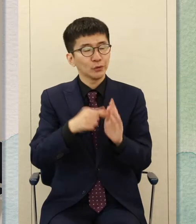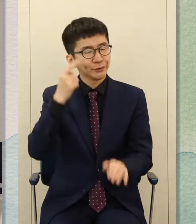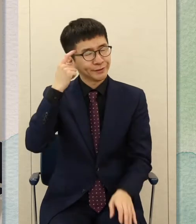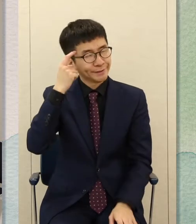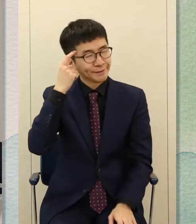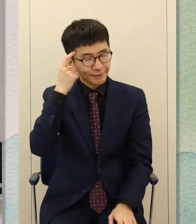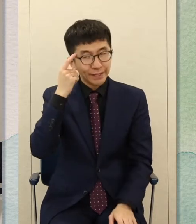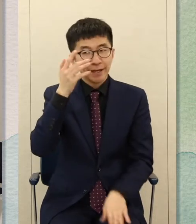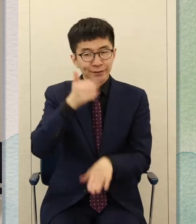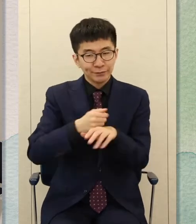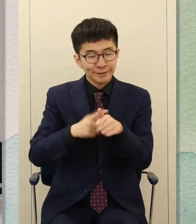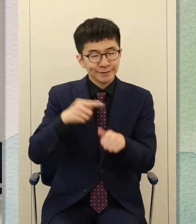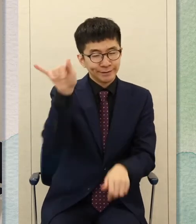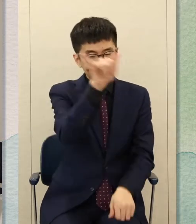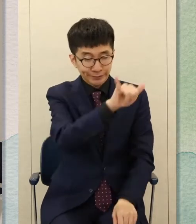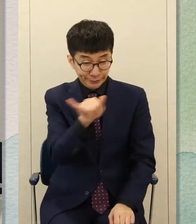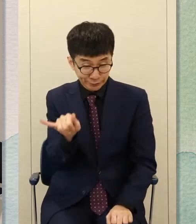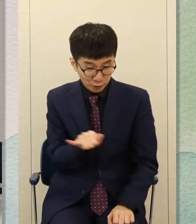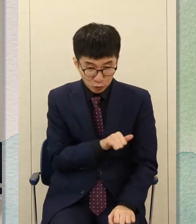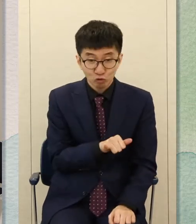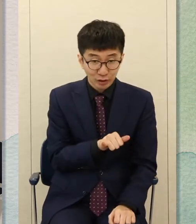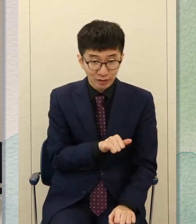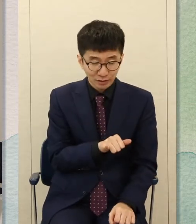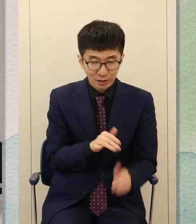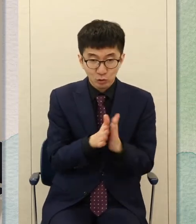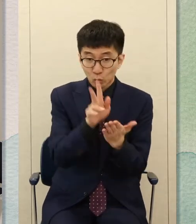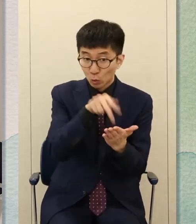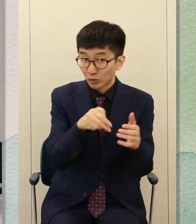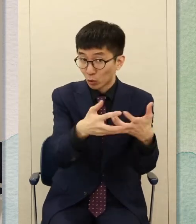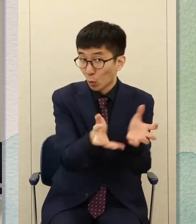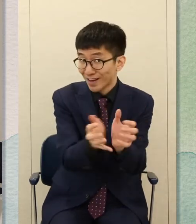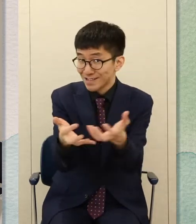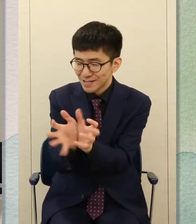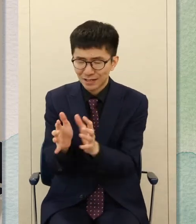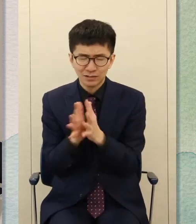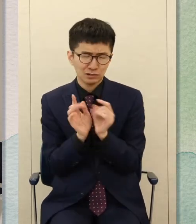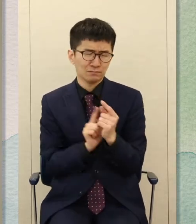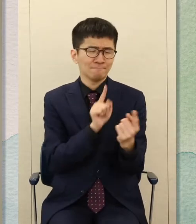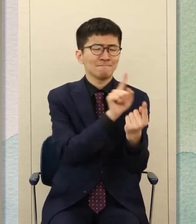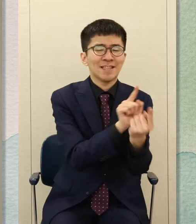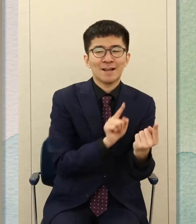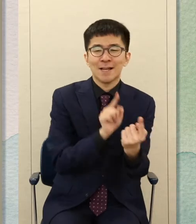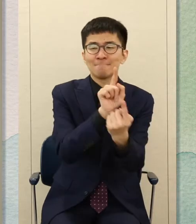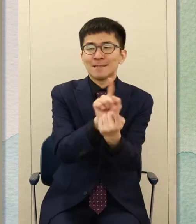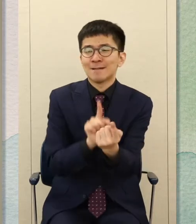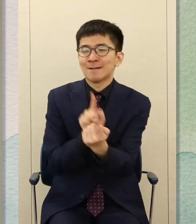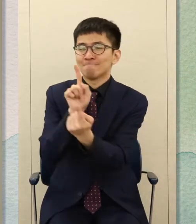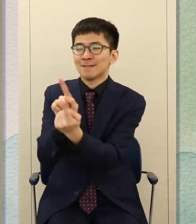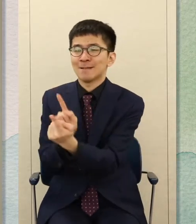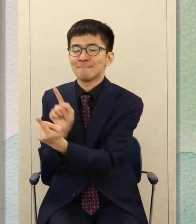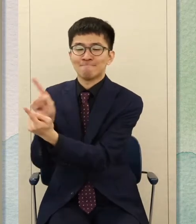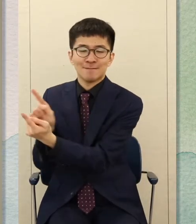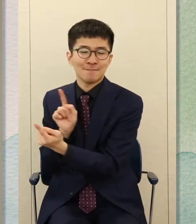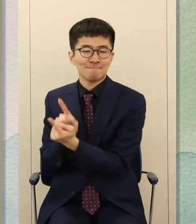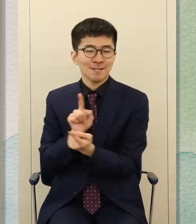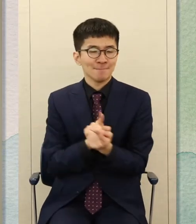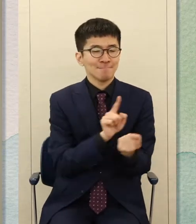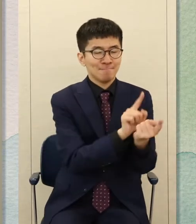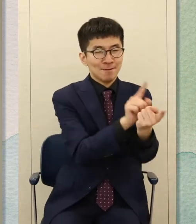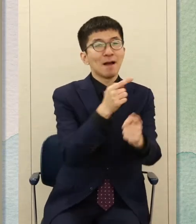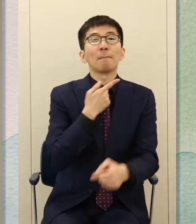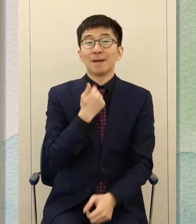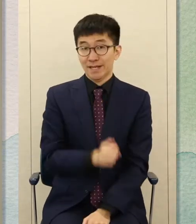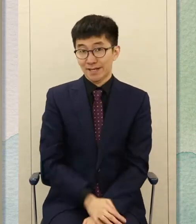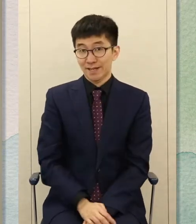걸쳐가지고요. 전국에 있는 독서 동아리들을 직접 인터뷰하고 취재하고 만나봤어요. 그래서 이제